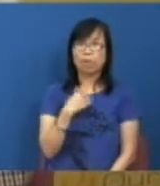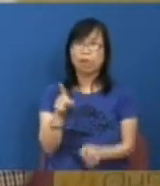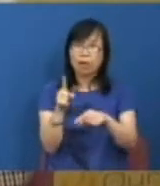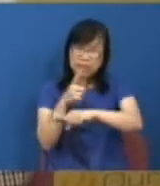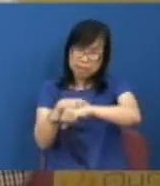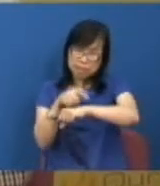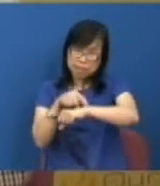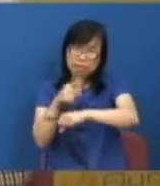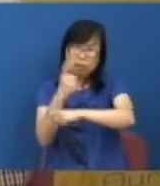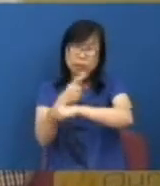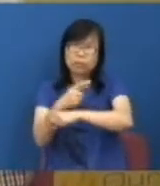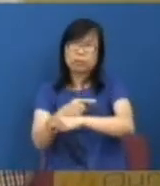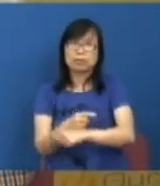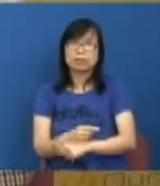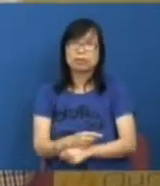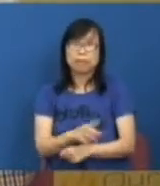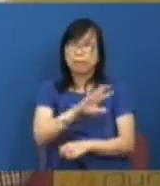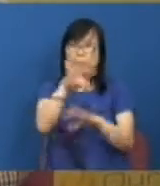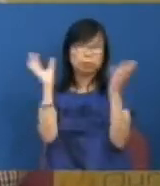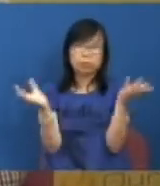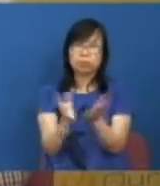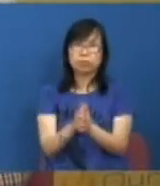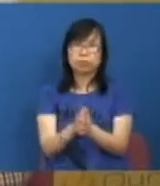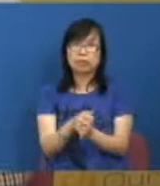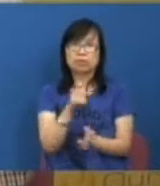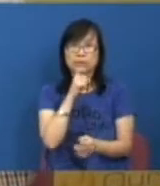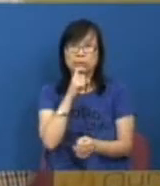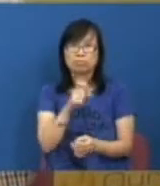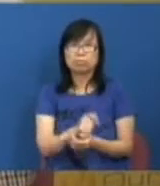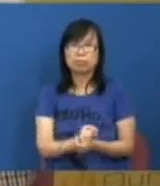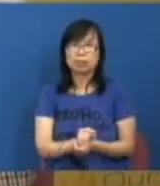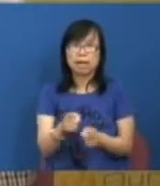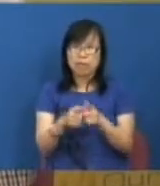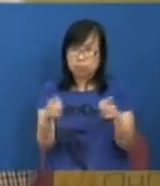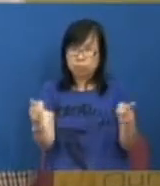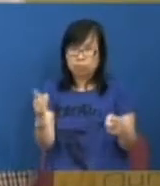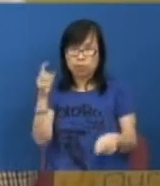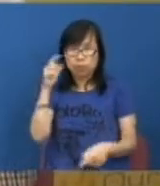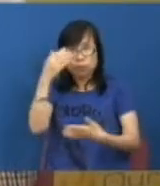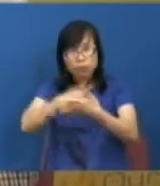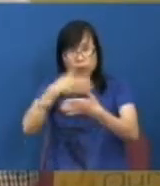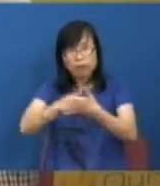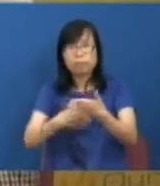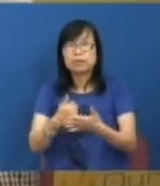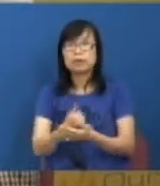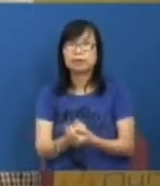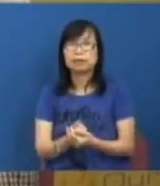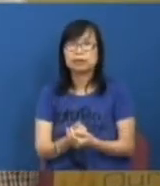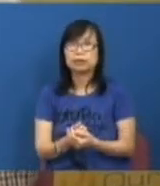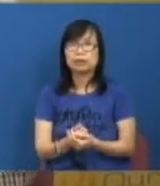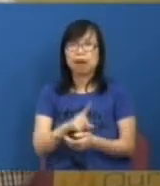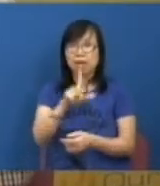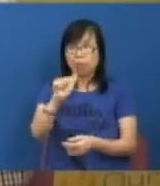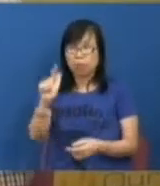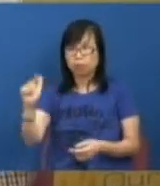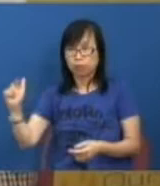嘅效益唔係話即係完全係即係即食嘅問題啦，而係即係長遠咧，你亦都可以減少咗嗰、那個即係污染